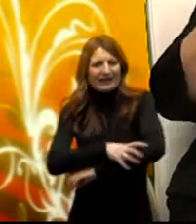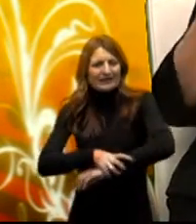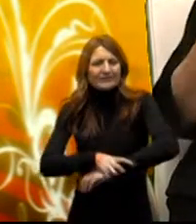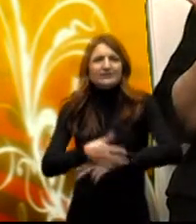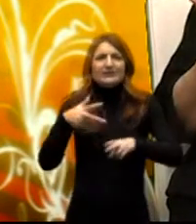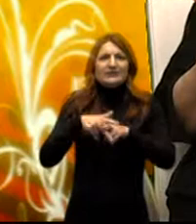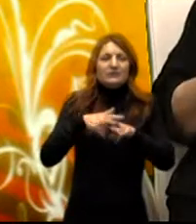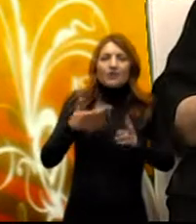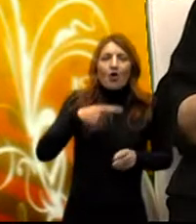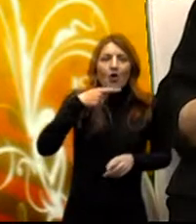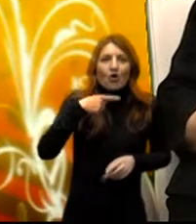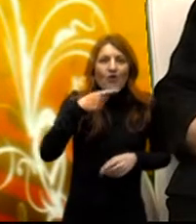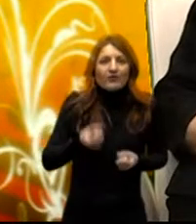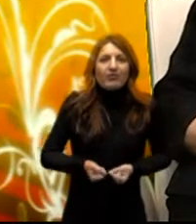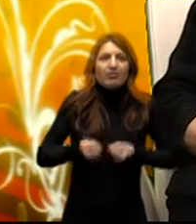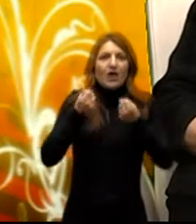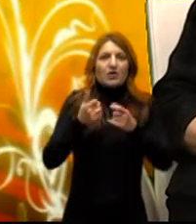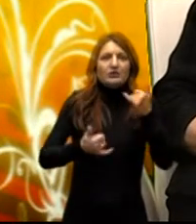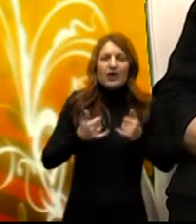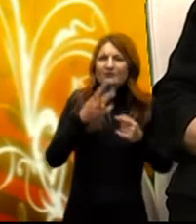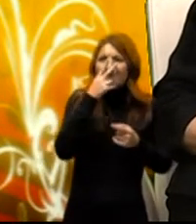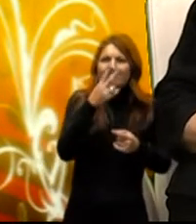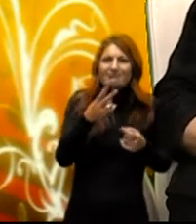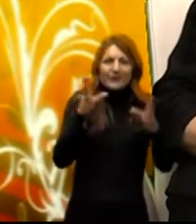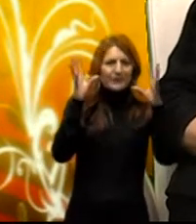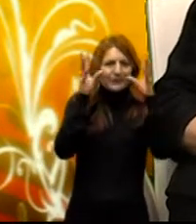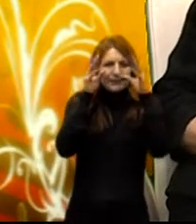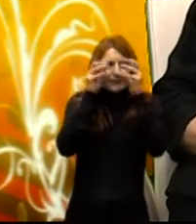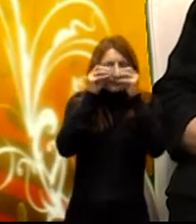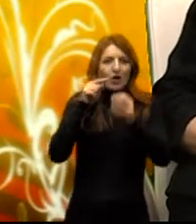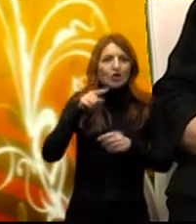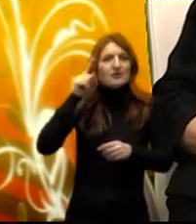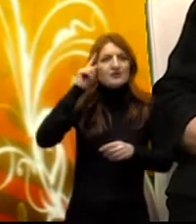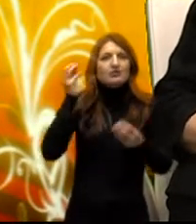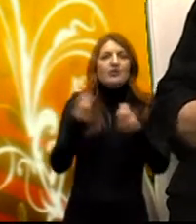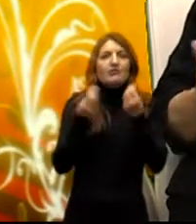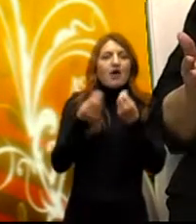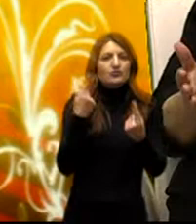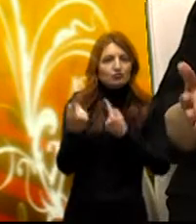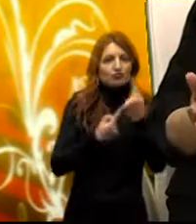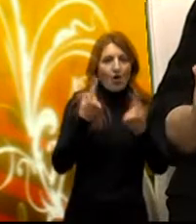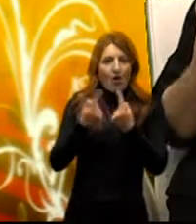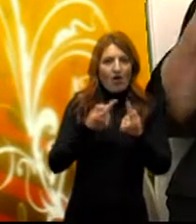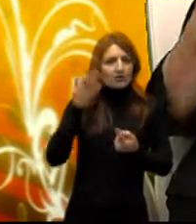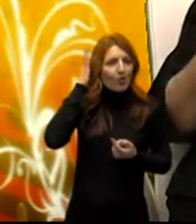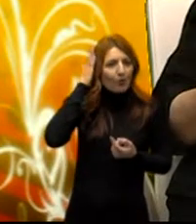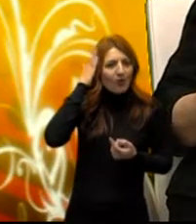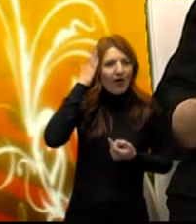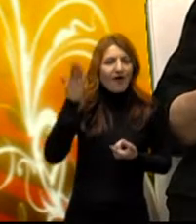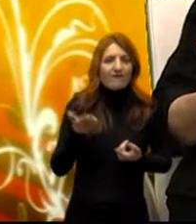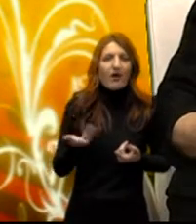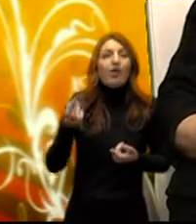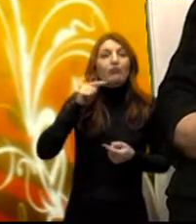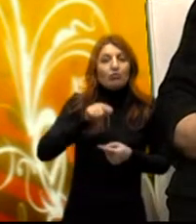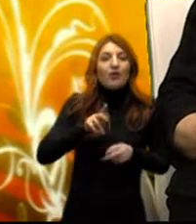govora, smetnje vida. Tada se definitivno dešava o nekom poremećaju u našoj glavi koji uz to što se dešava